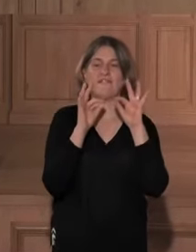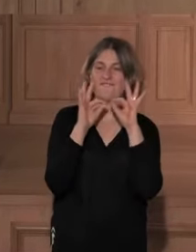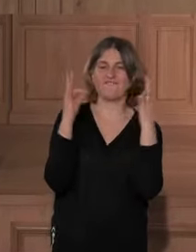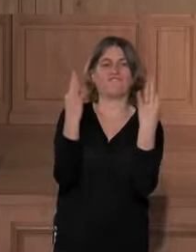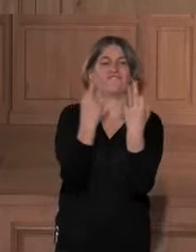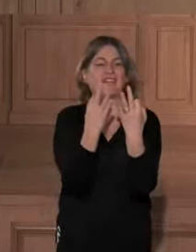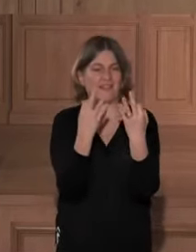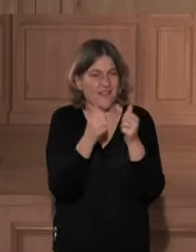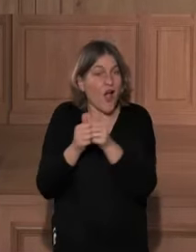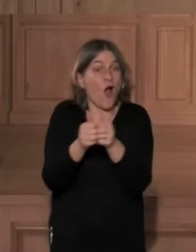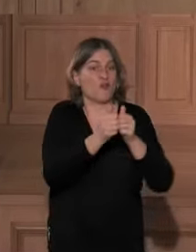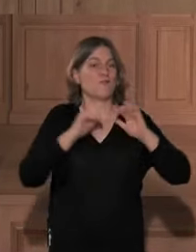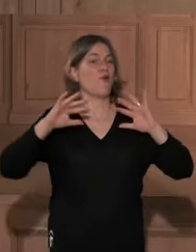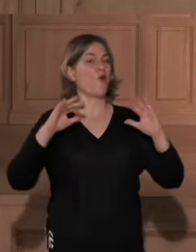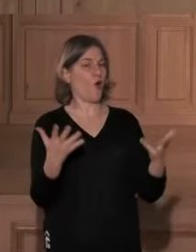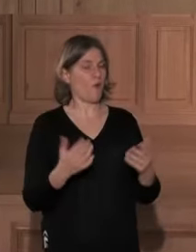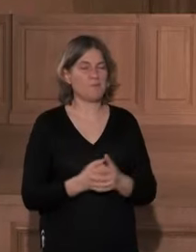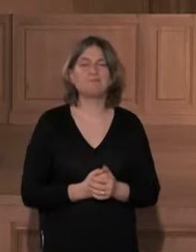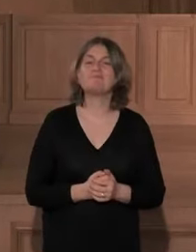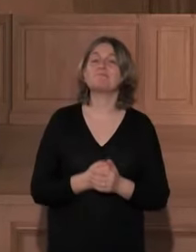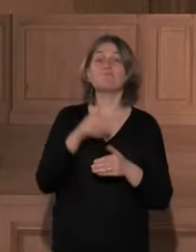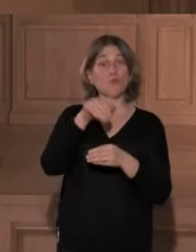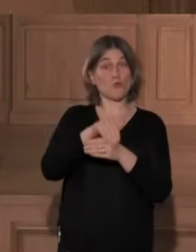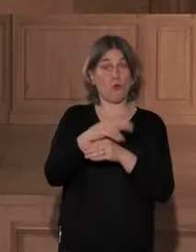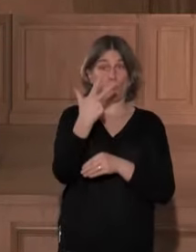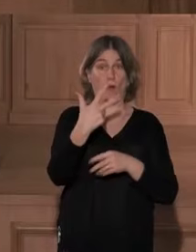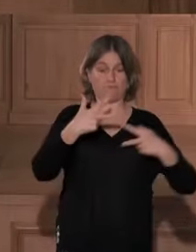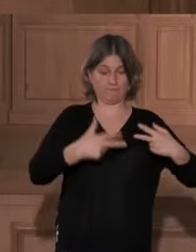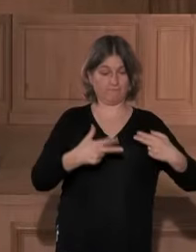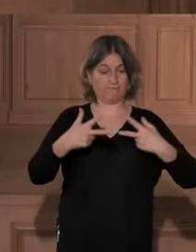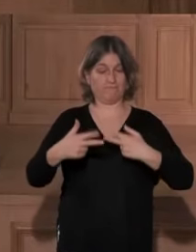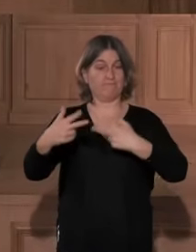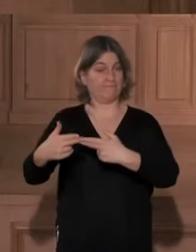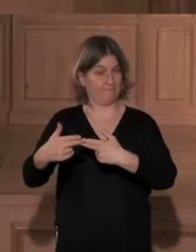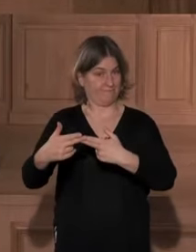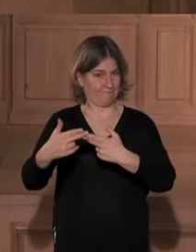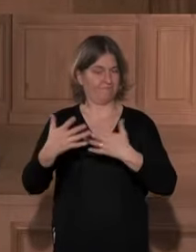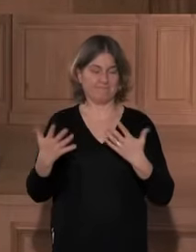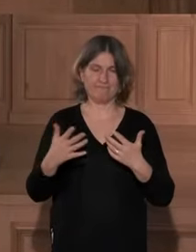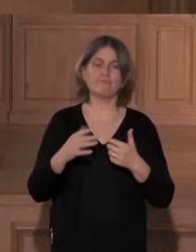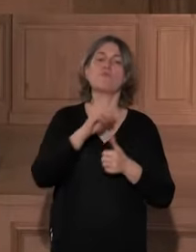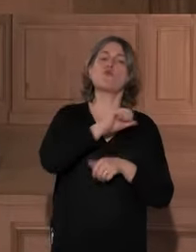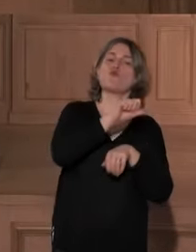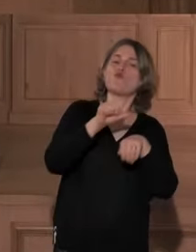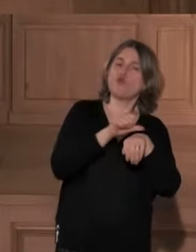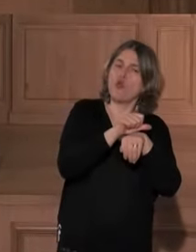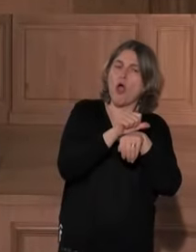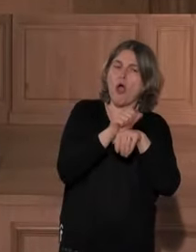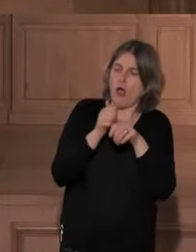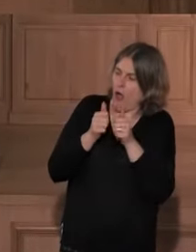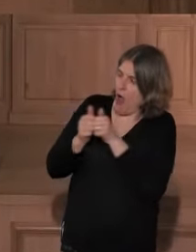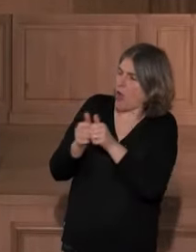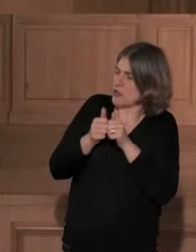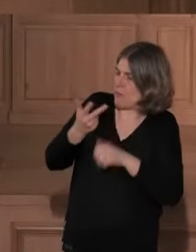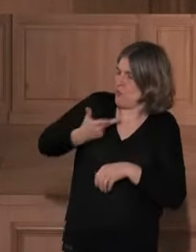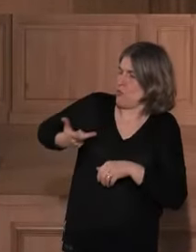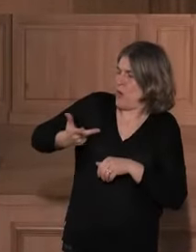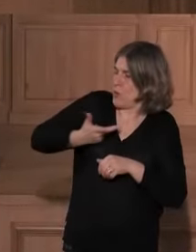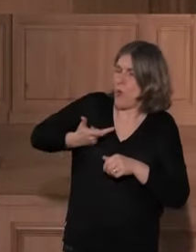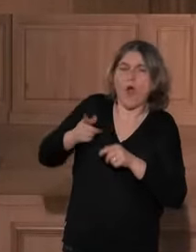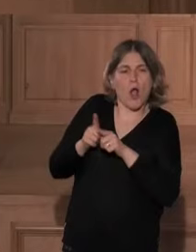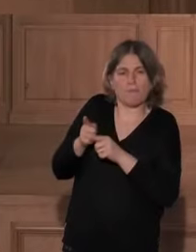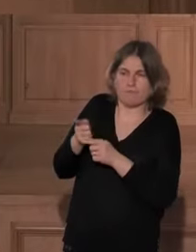Donc, merci d'être là. Il y aura juste trois parties ce soir, pour que vous sachiez le déroulé. Pendant à peu près une heure, nous allons échanger à trois. Je vais